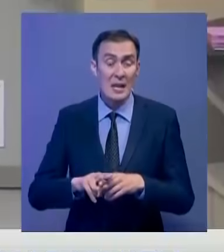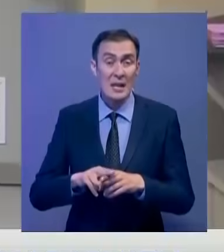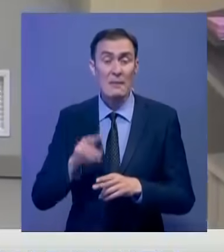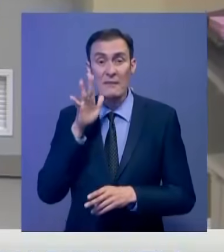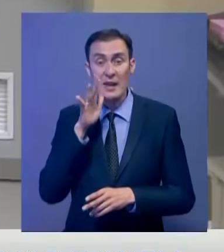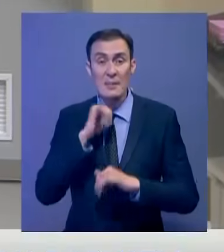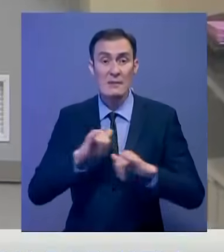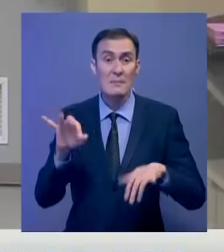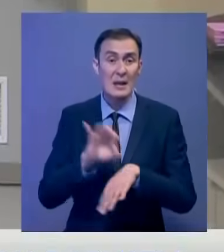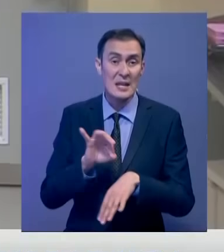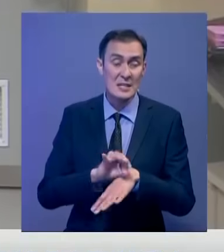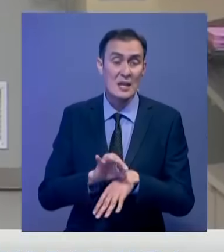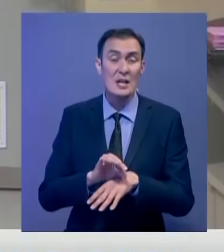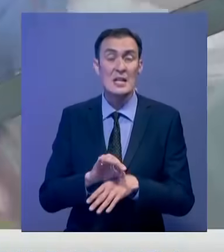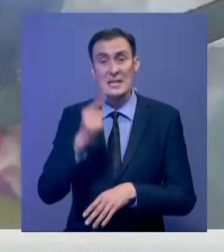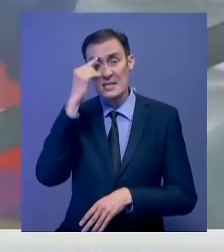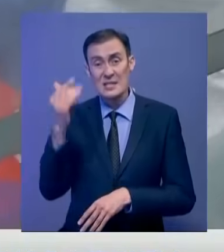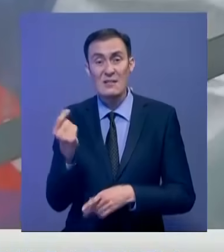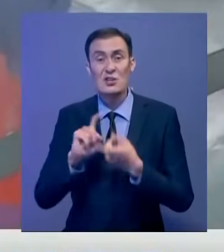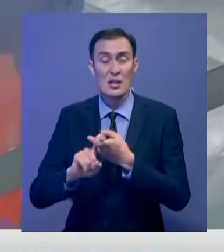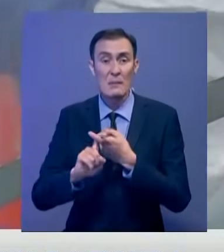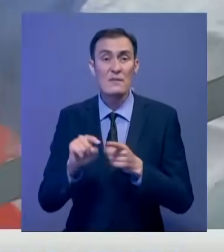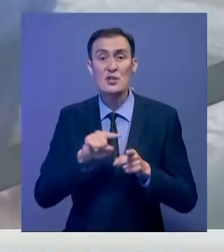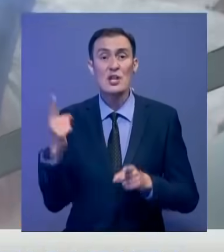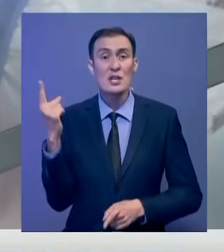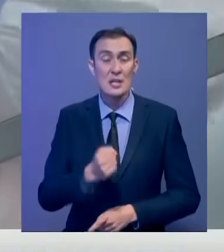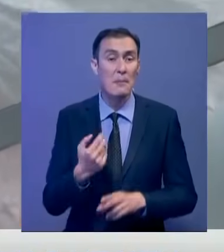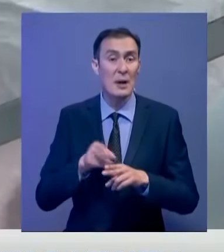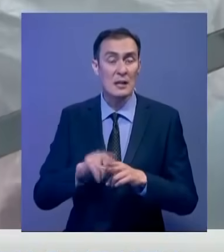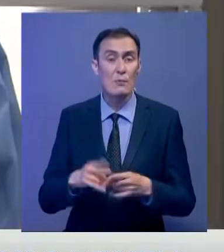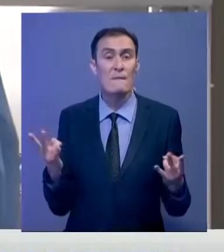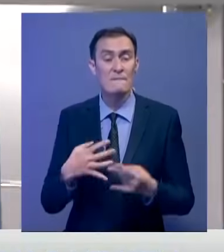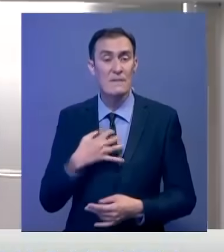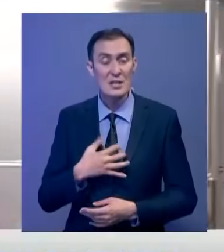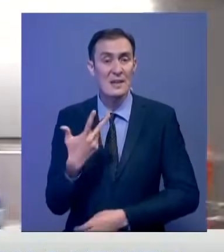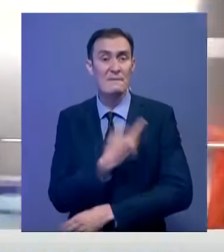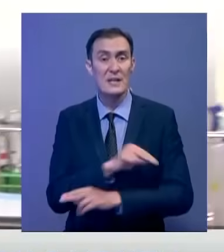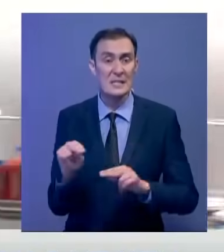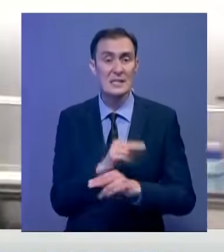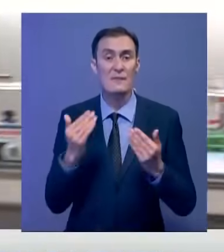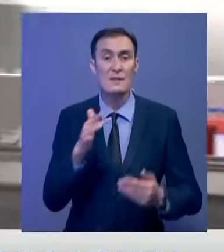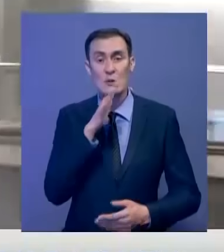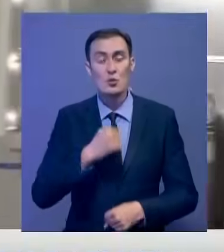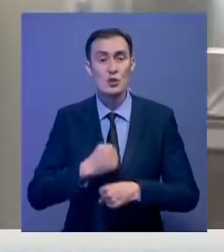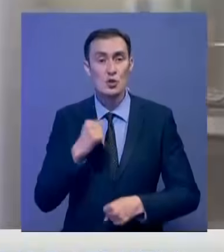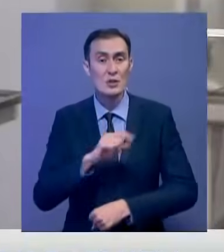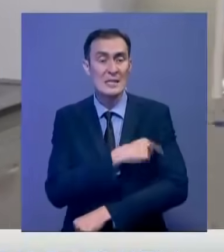инкубационный период индийского штамма составляет всего неделю. В этой связи Бекшин напомнил о важности вакцинации. В настоящее время